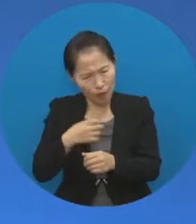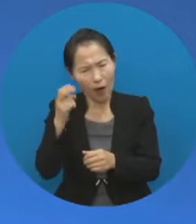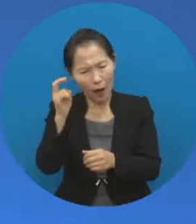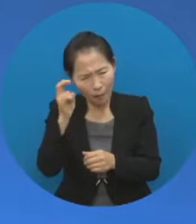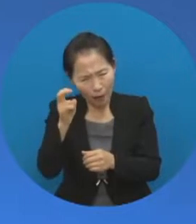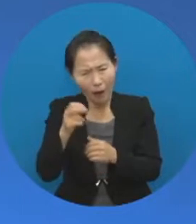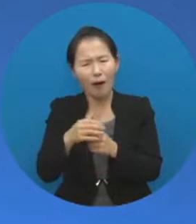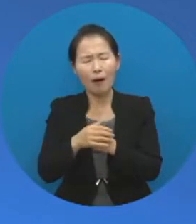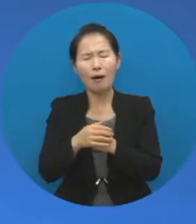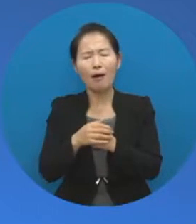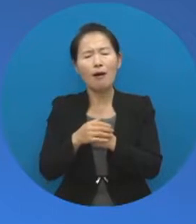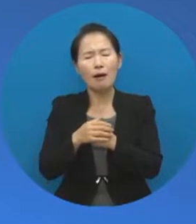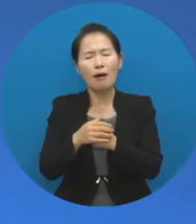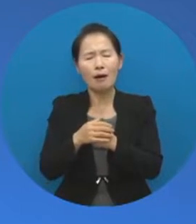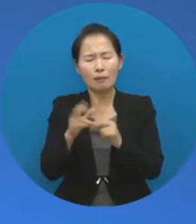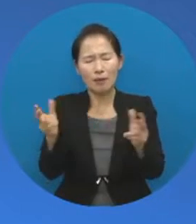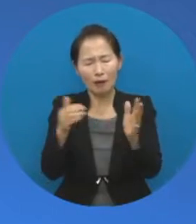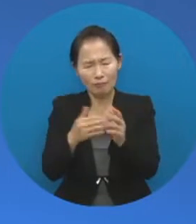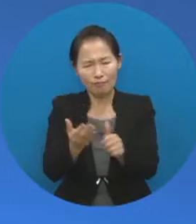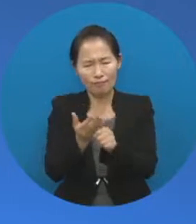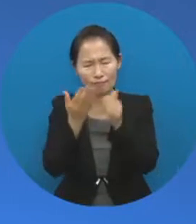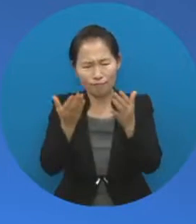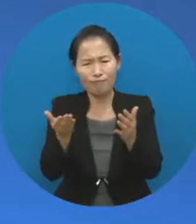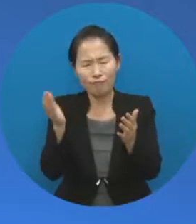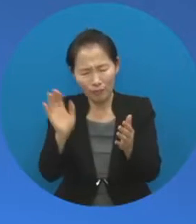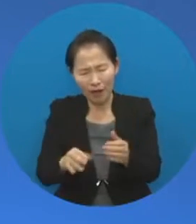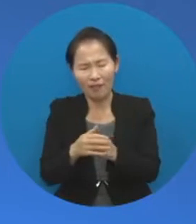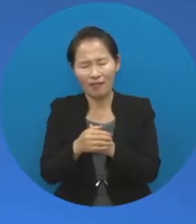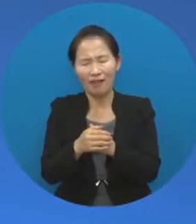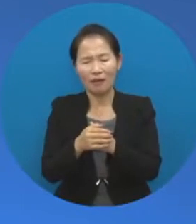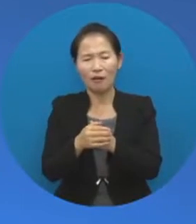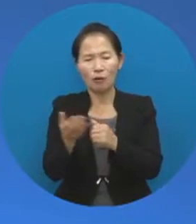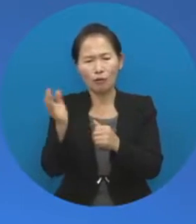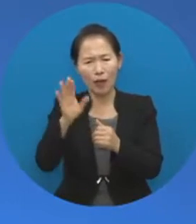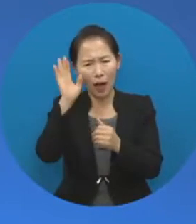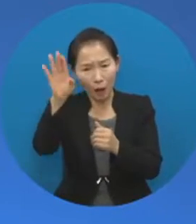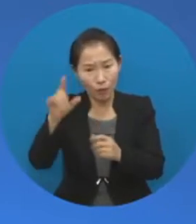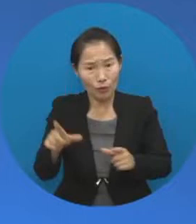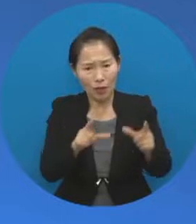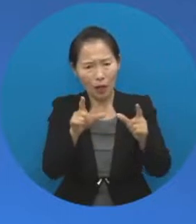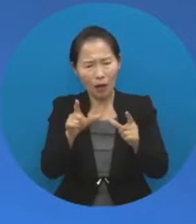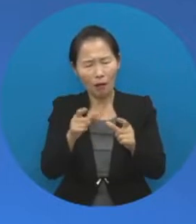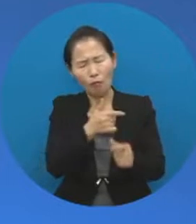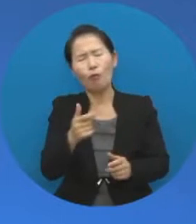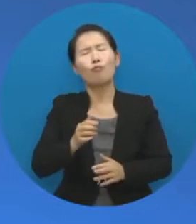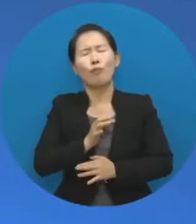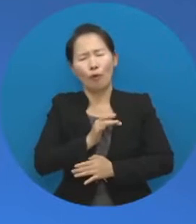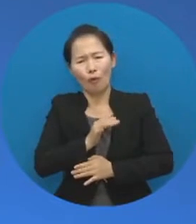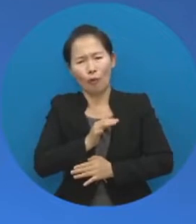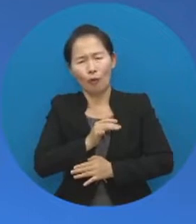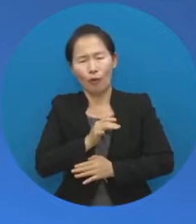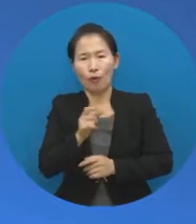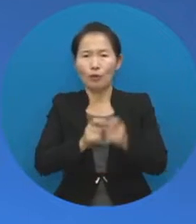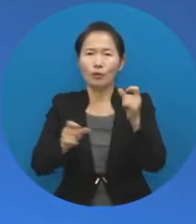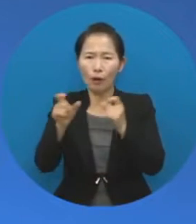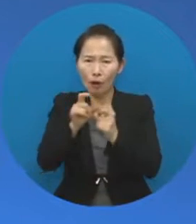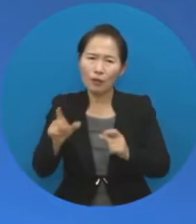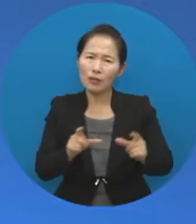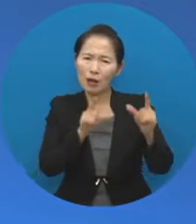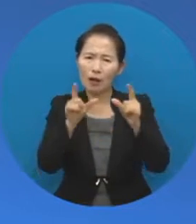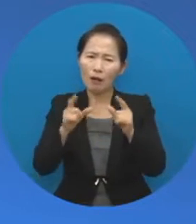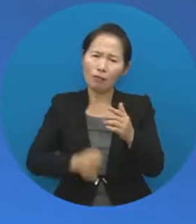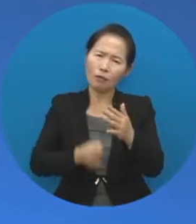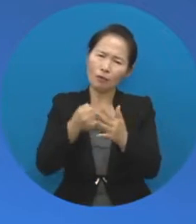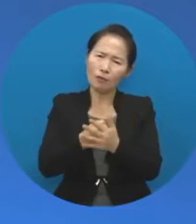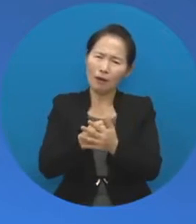이 세상을 살아가기에는 세상이 너무 무서웠고 내가 도저히 더 이상 살아갈 용기가 나지 않았어요.